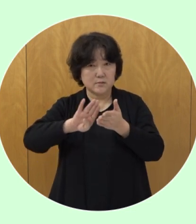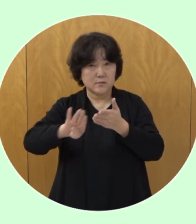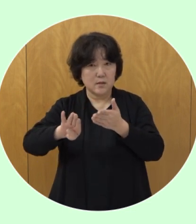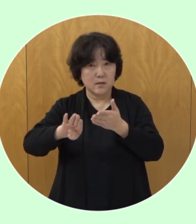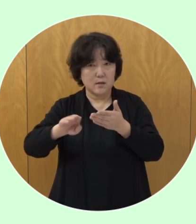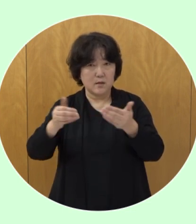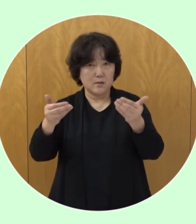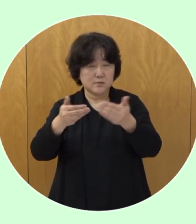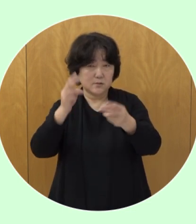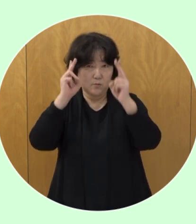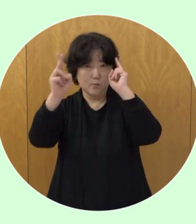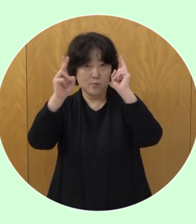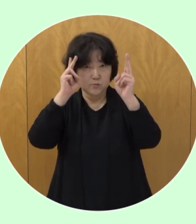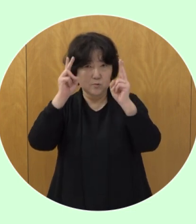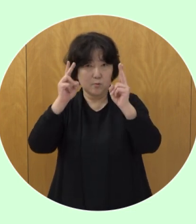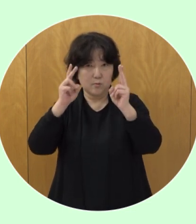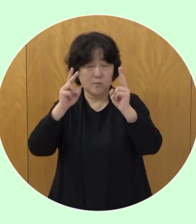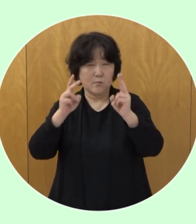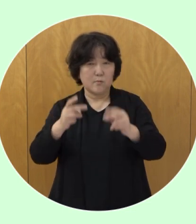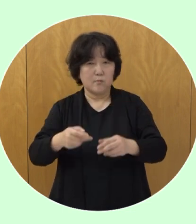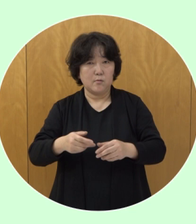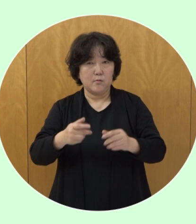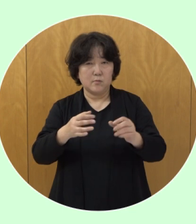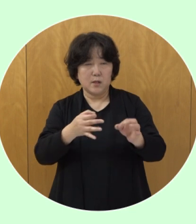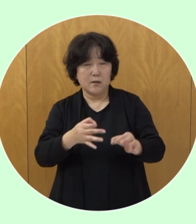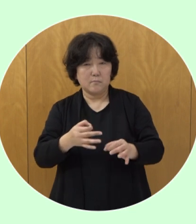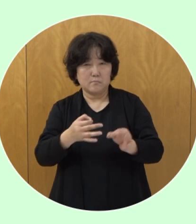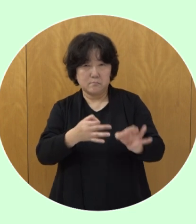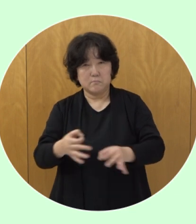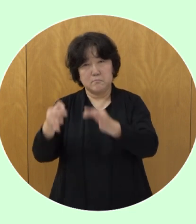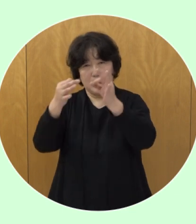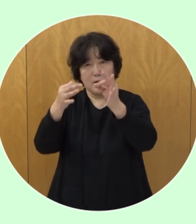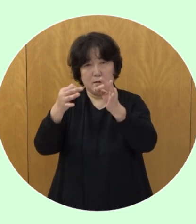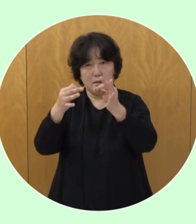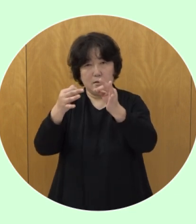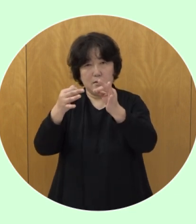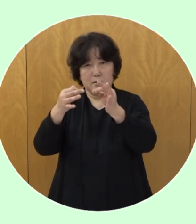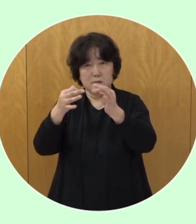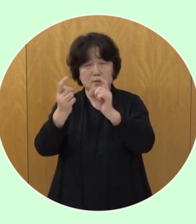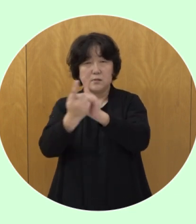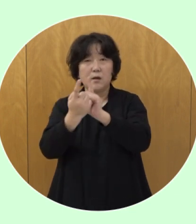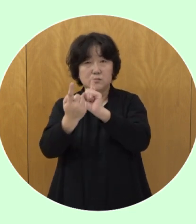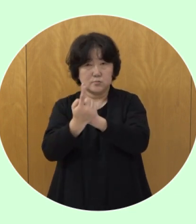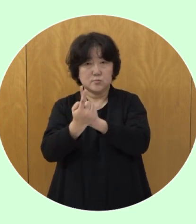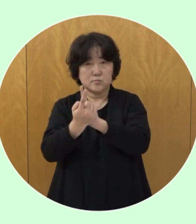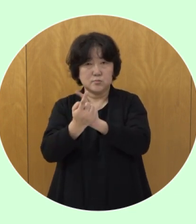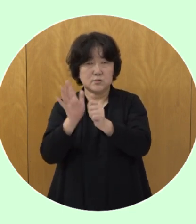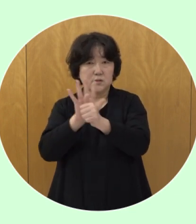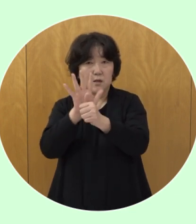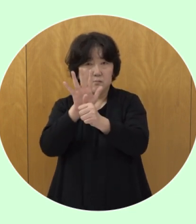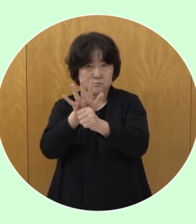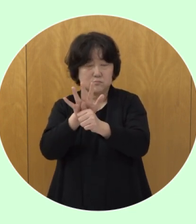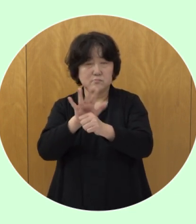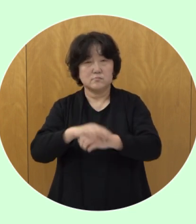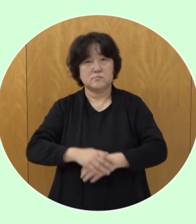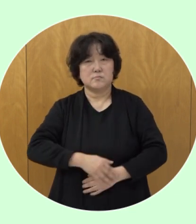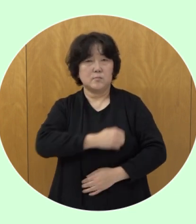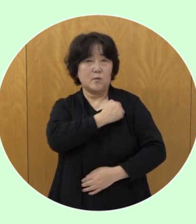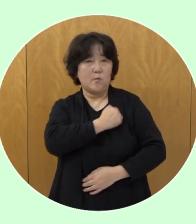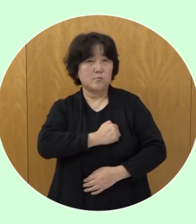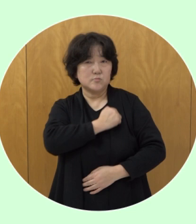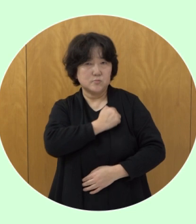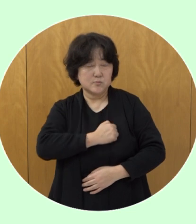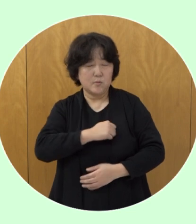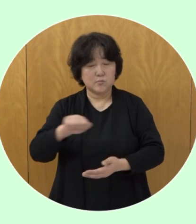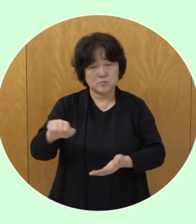ネルギーなどの価格高騰に対する支援でございます。両括弧1は、公衆浴場、クリーニ